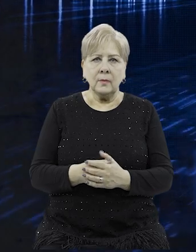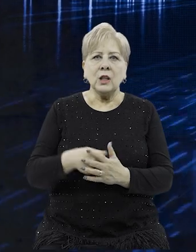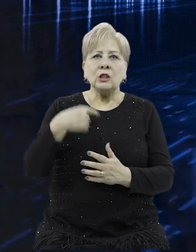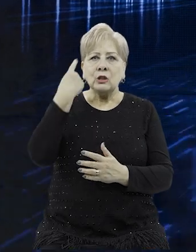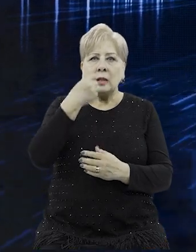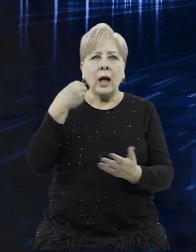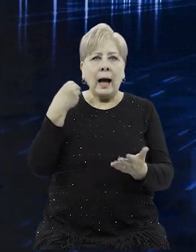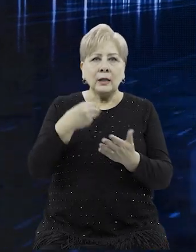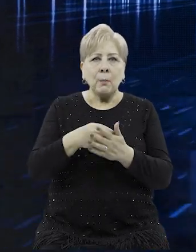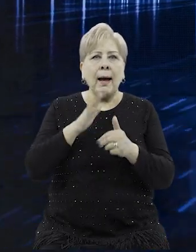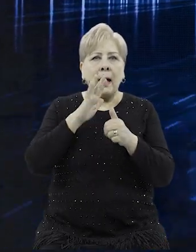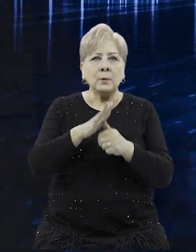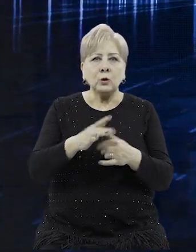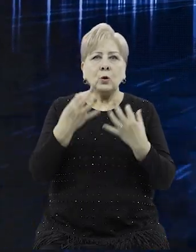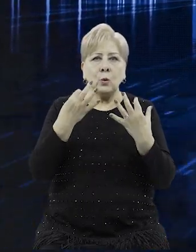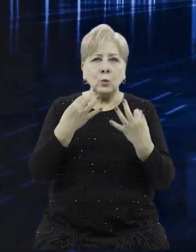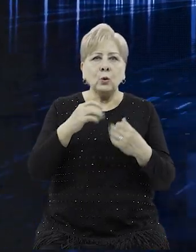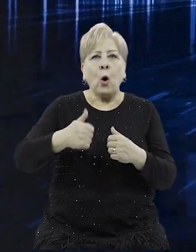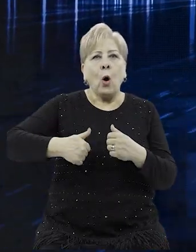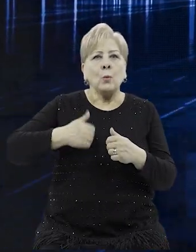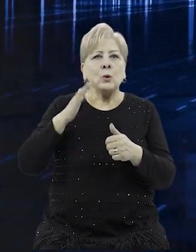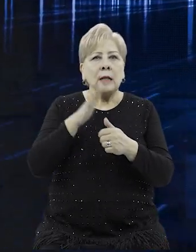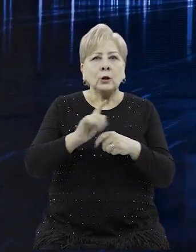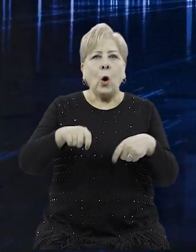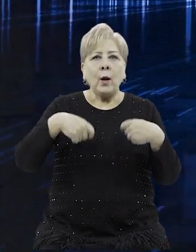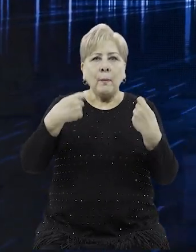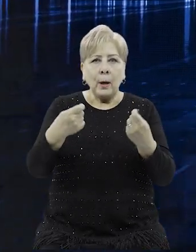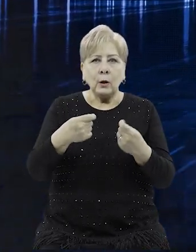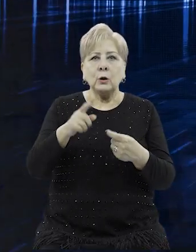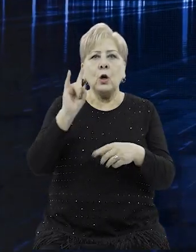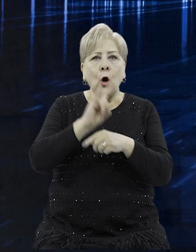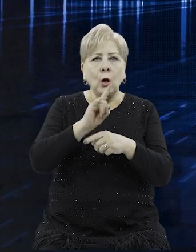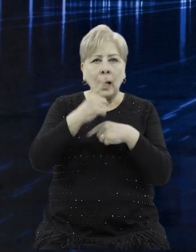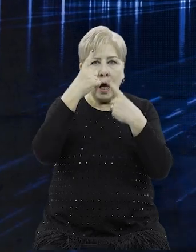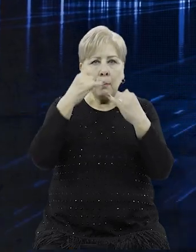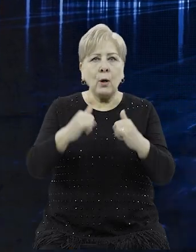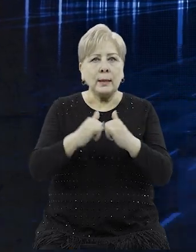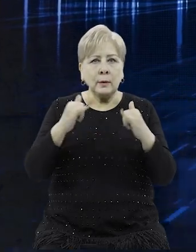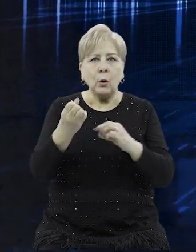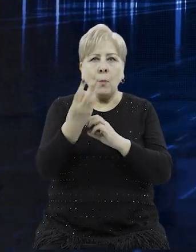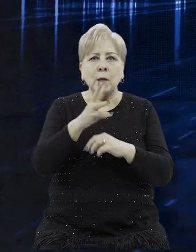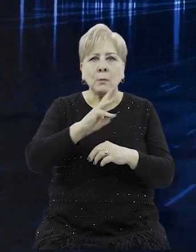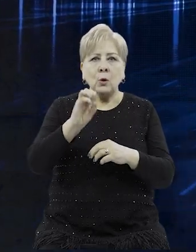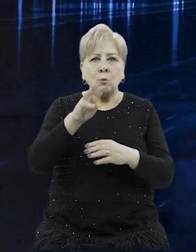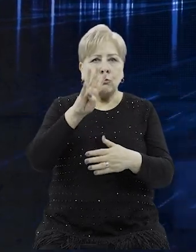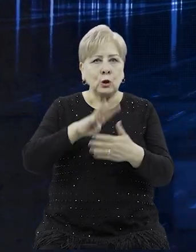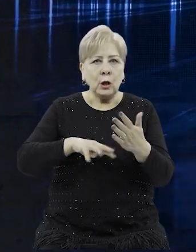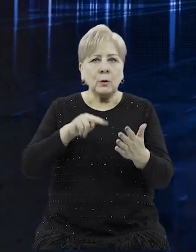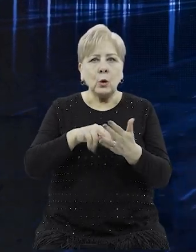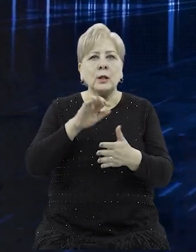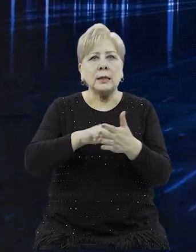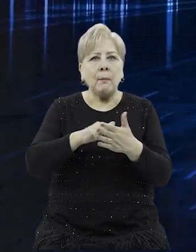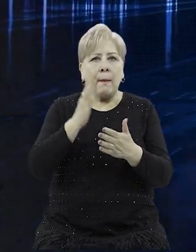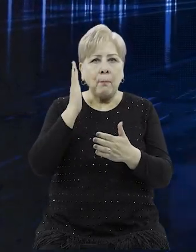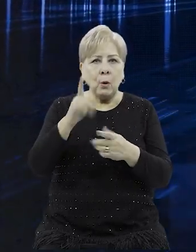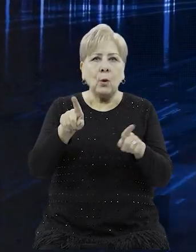Shaxsning qadr-qimmati kamsitilishiga yoki uning obro'sizlantirilishiga olib keladigan yolg'on axborotni tarqatish 15 million so'm jarima solishga sabab